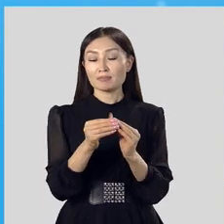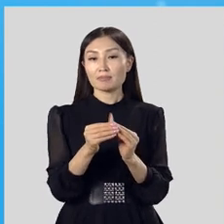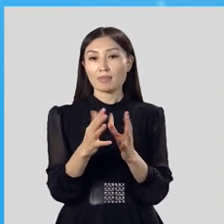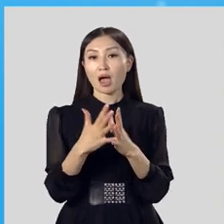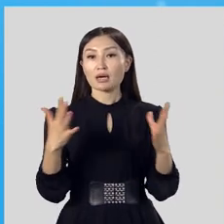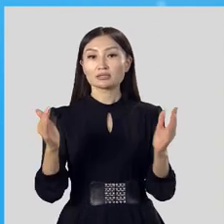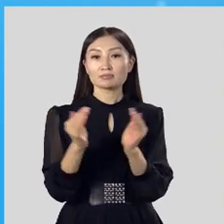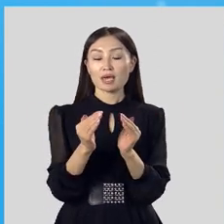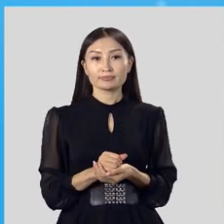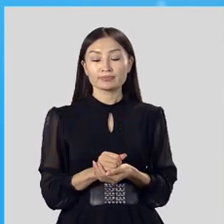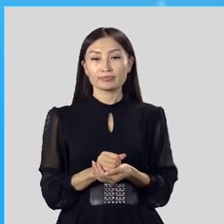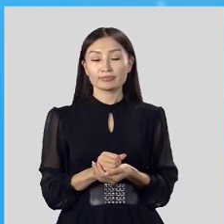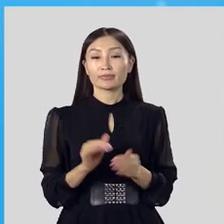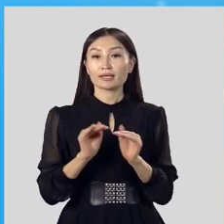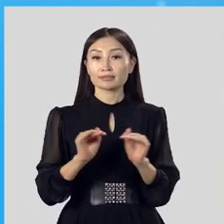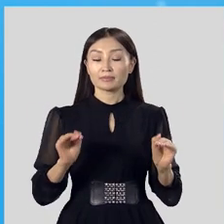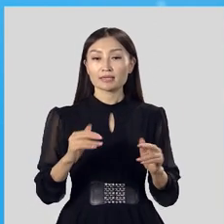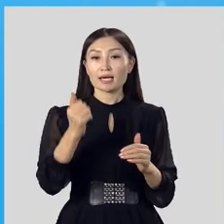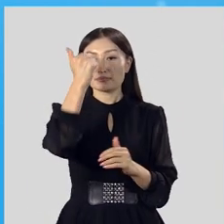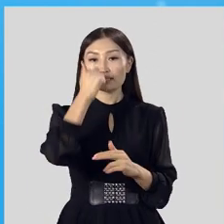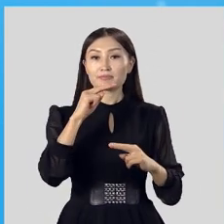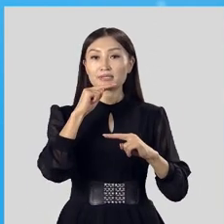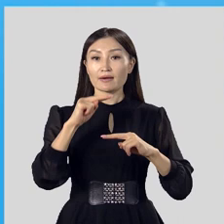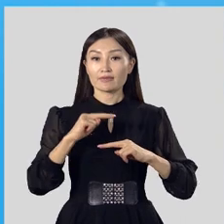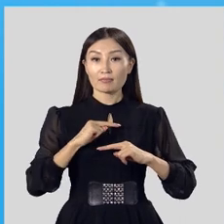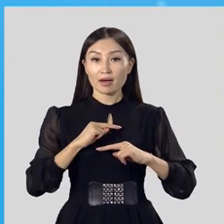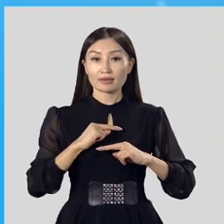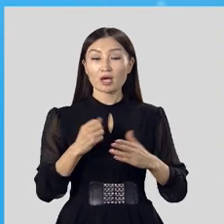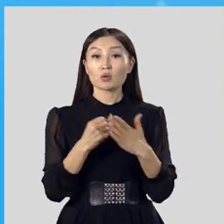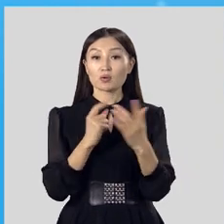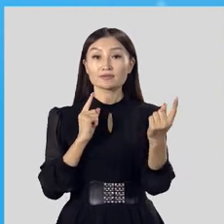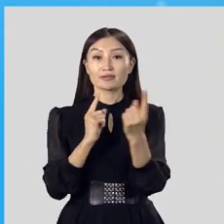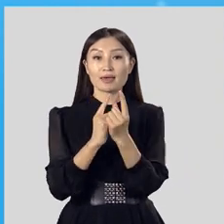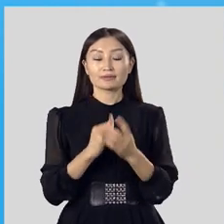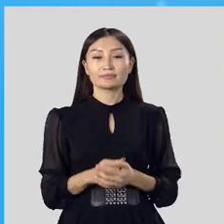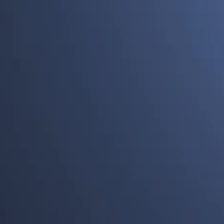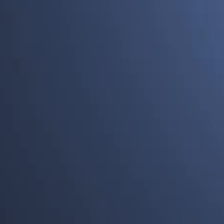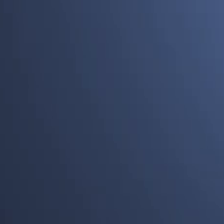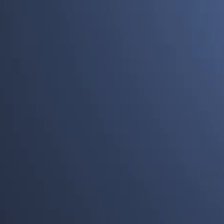свойств почвы. Ребята, спасибо за внимание. До свидания.